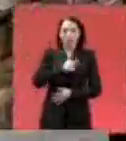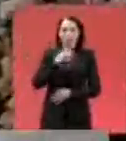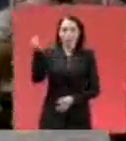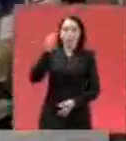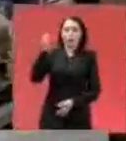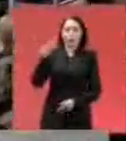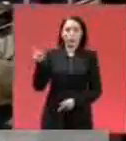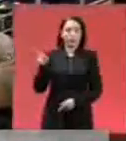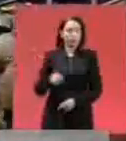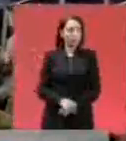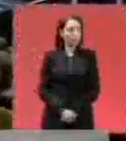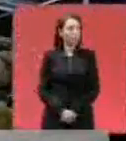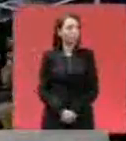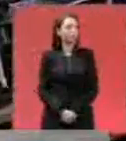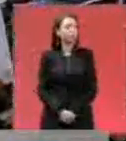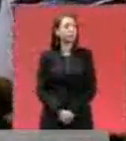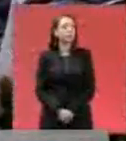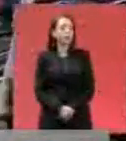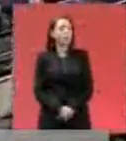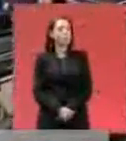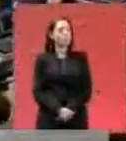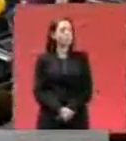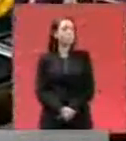Αυτόν που μας απειλούσε εκείνες τις δύσκολες ώρες.